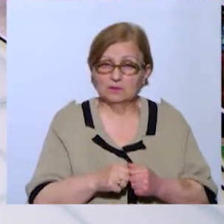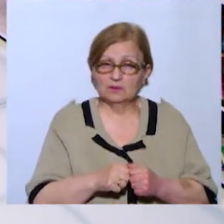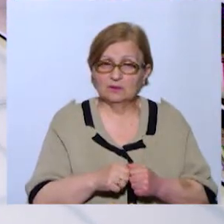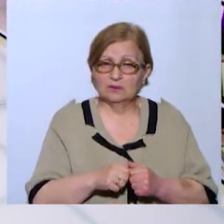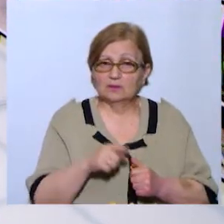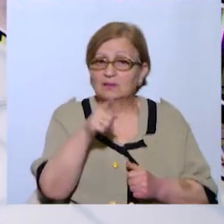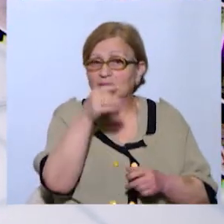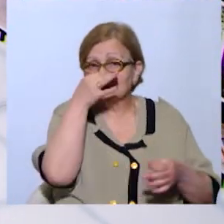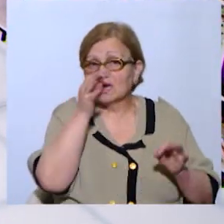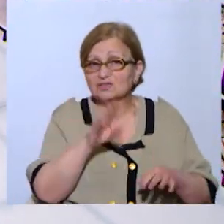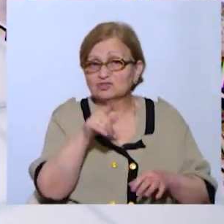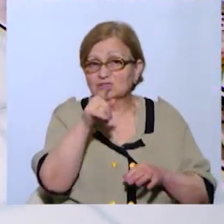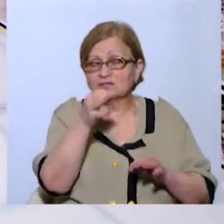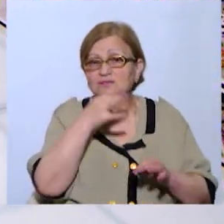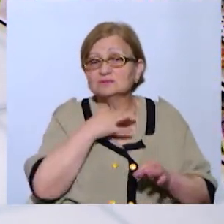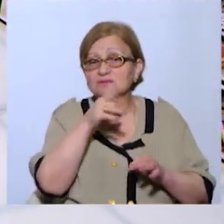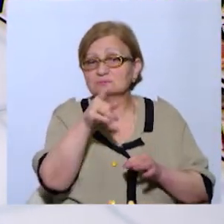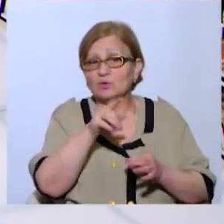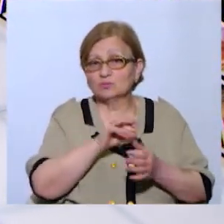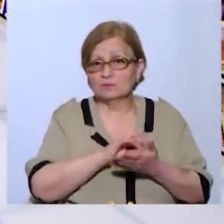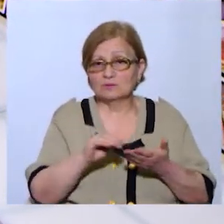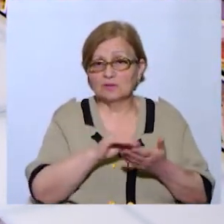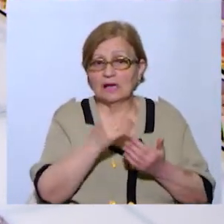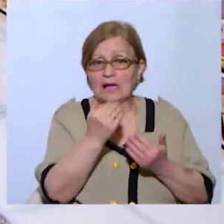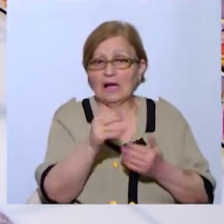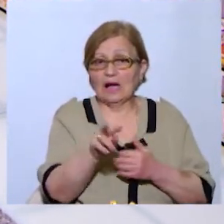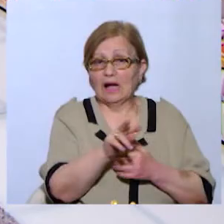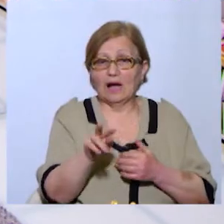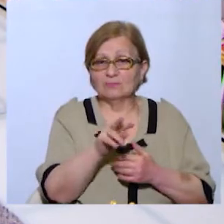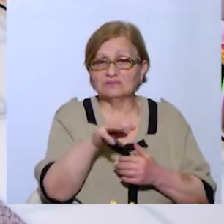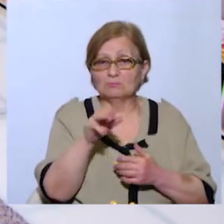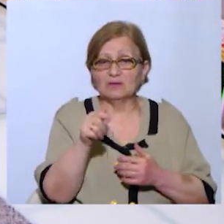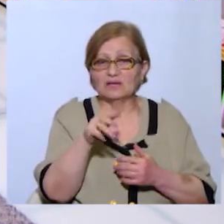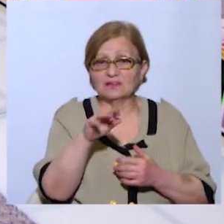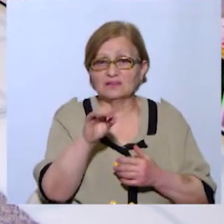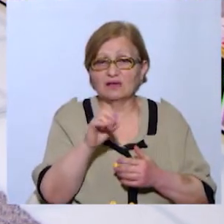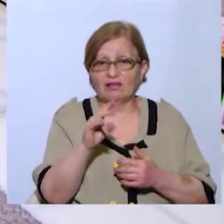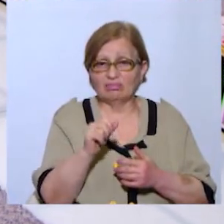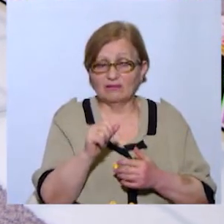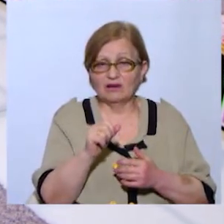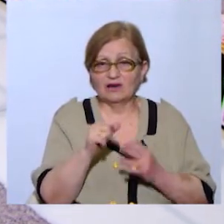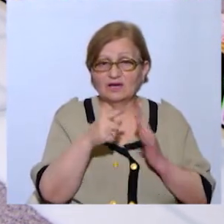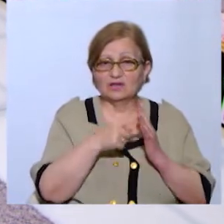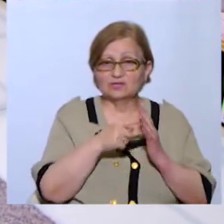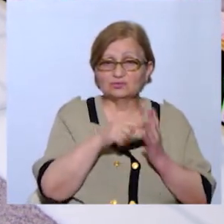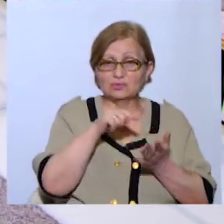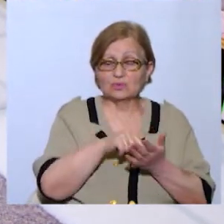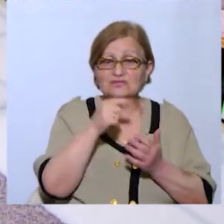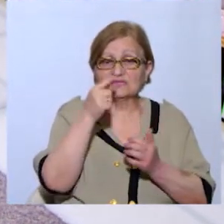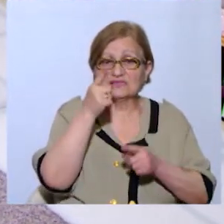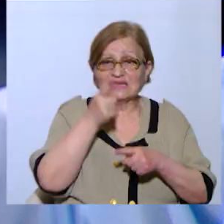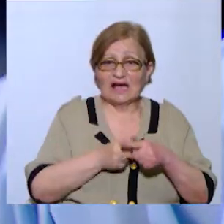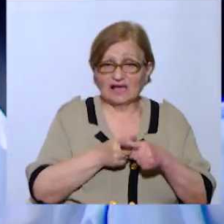პირობის დარჩენილი ინფორმაციით, რომ ამათი მედიანა აუცილებლად, ესე იგი შუა ორი წევრის ნახევარი,